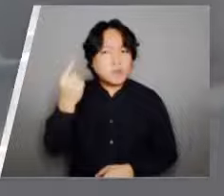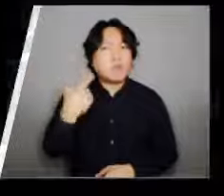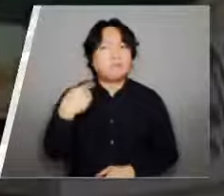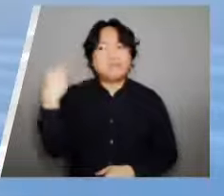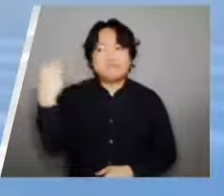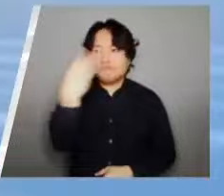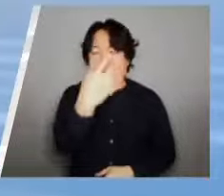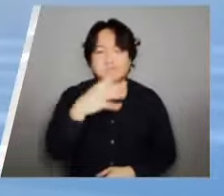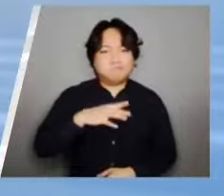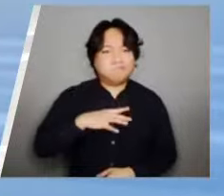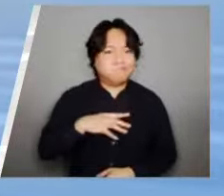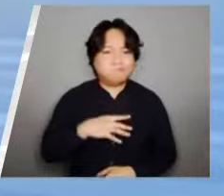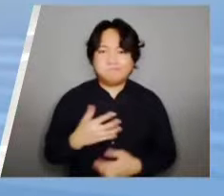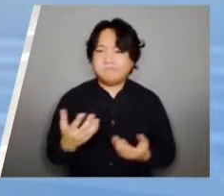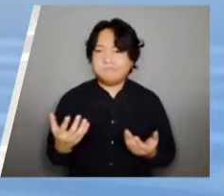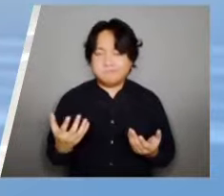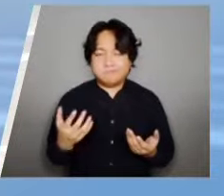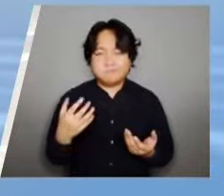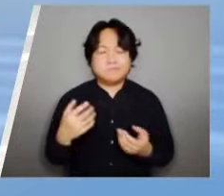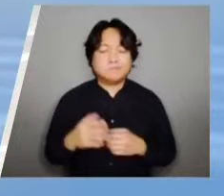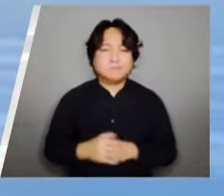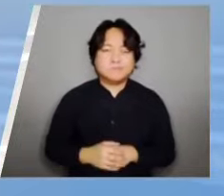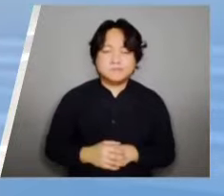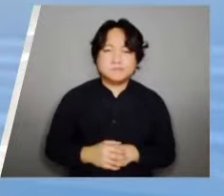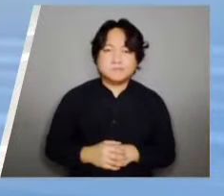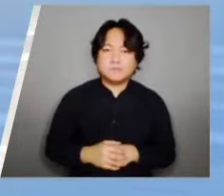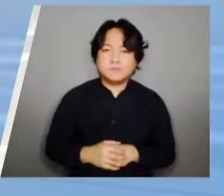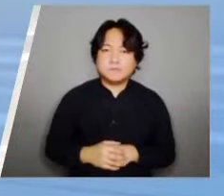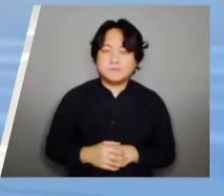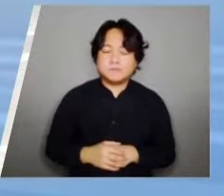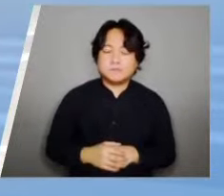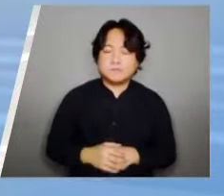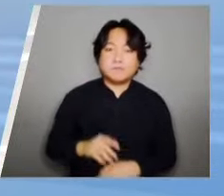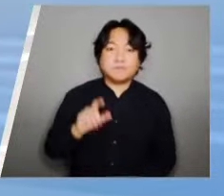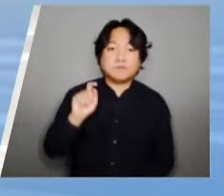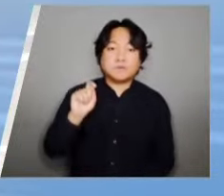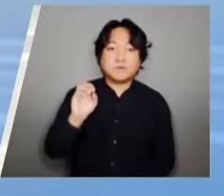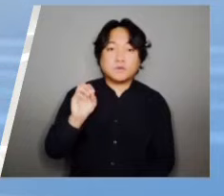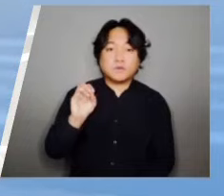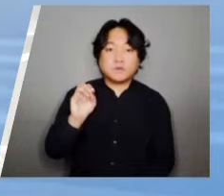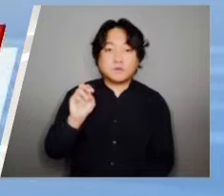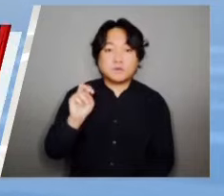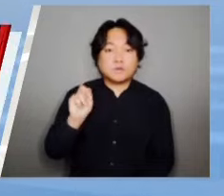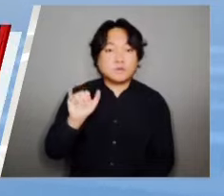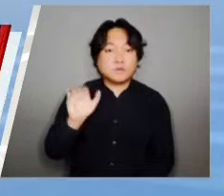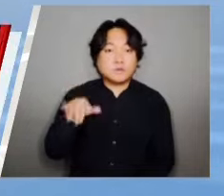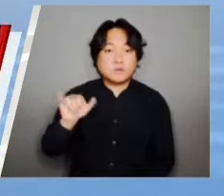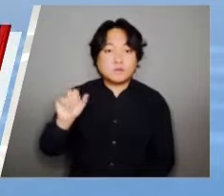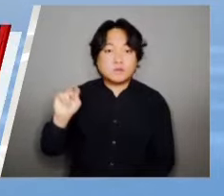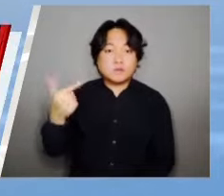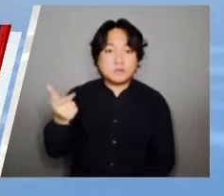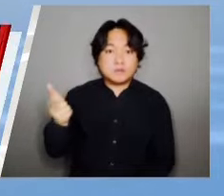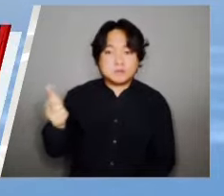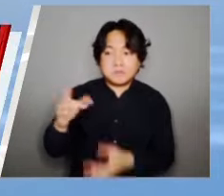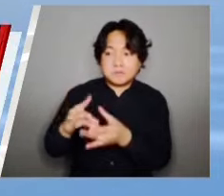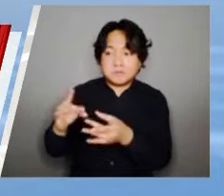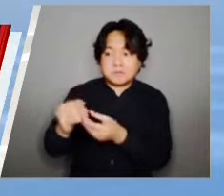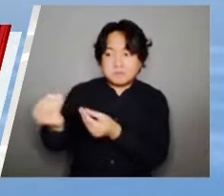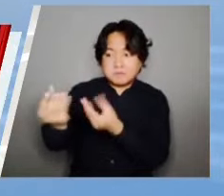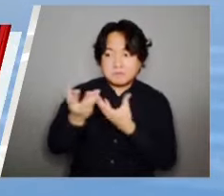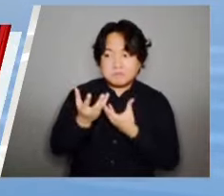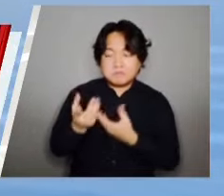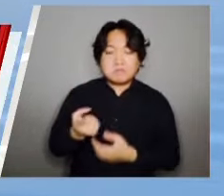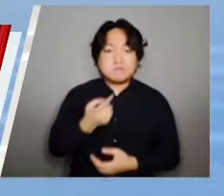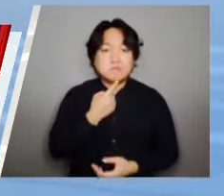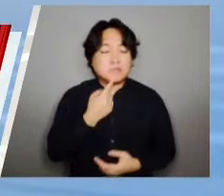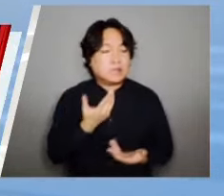officer sabi naman ni Tony yang we get to meet this officials especially when we need some help for the safety